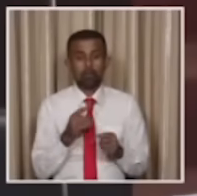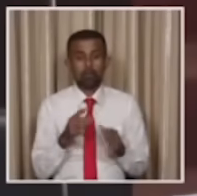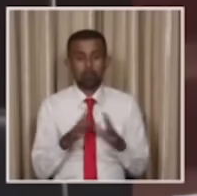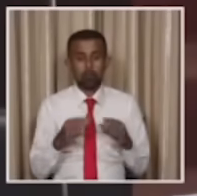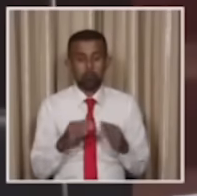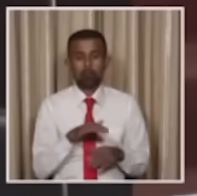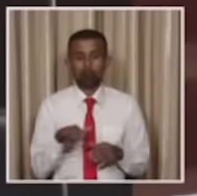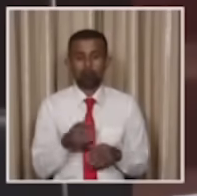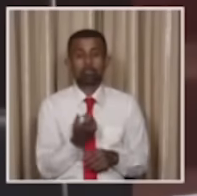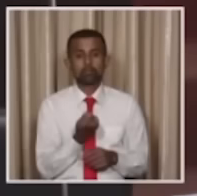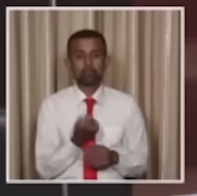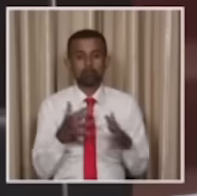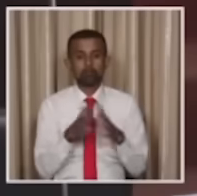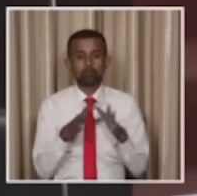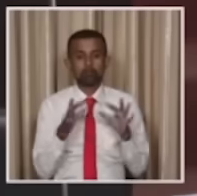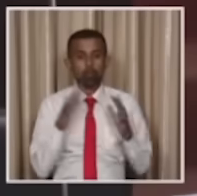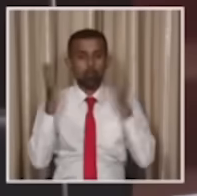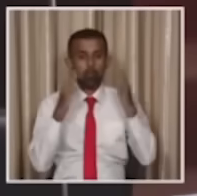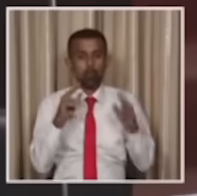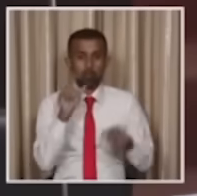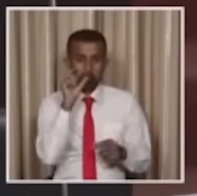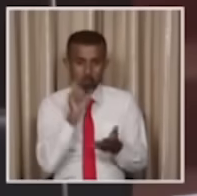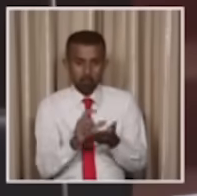එකට දාලා ලෝකෙටම පේන්න